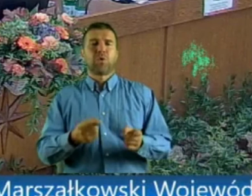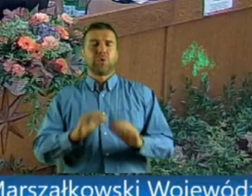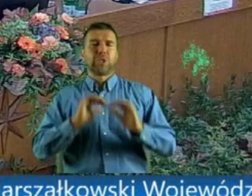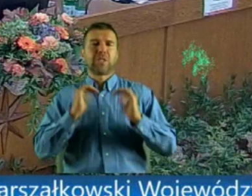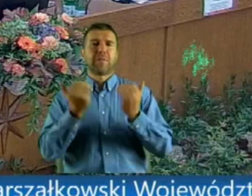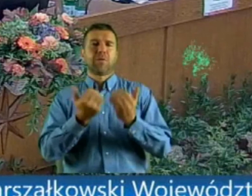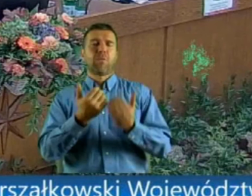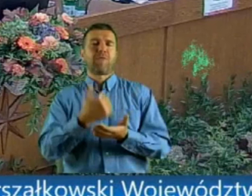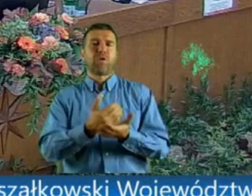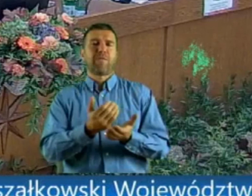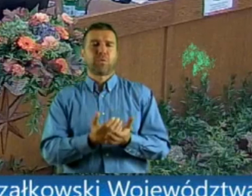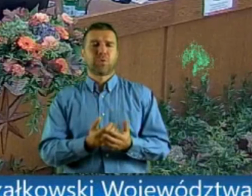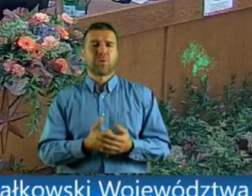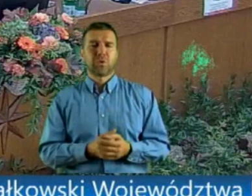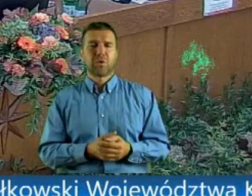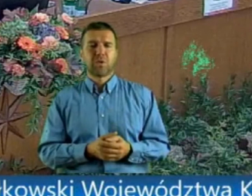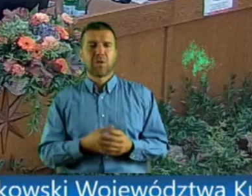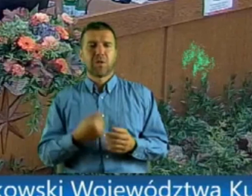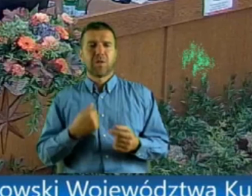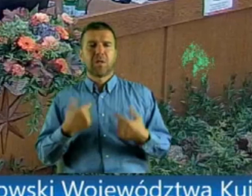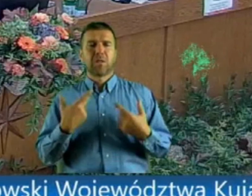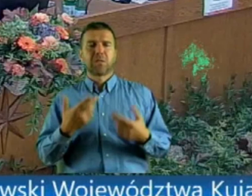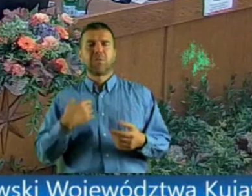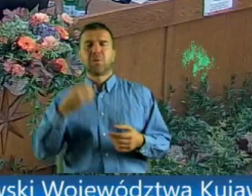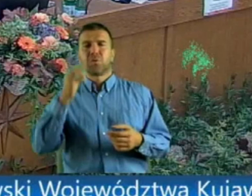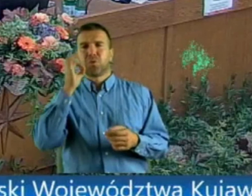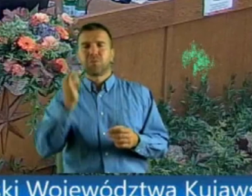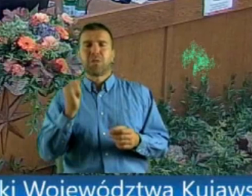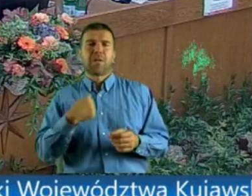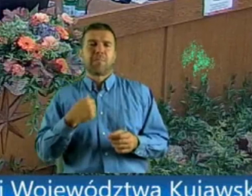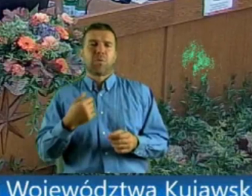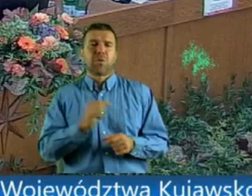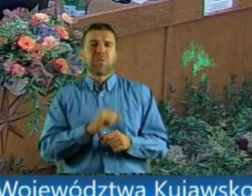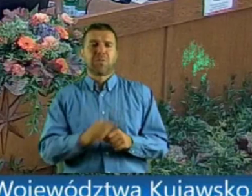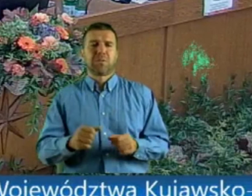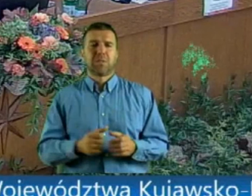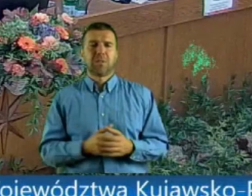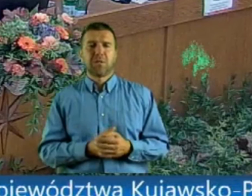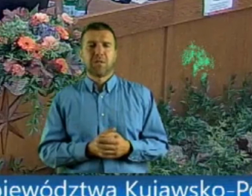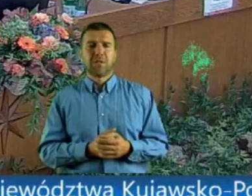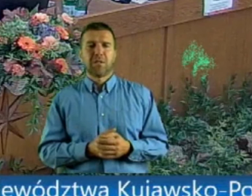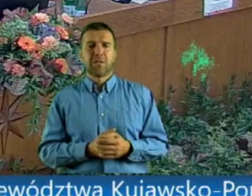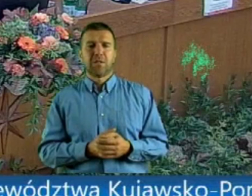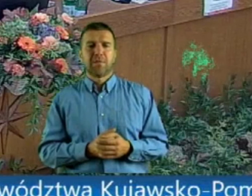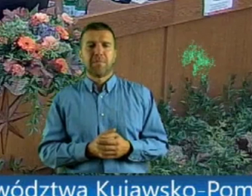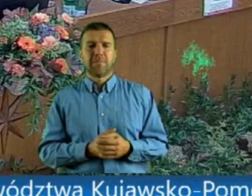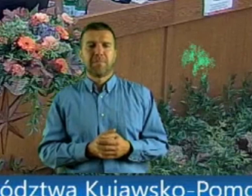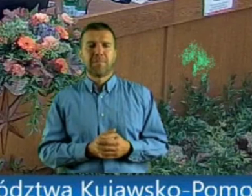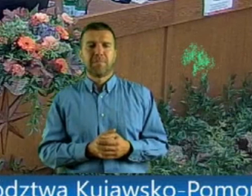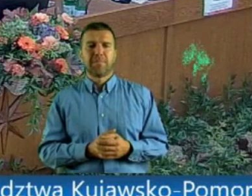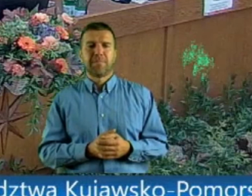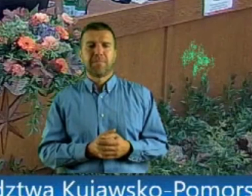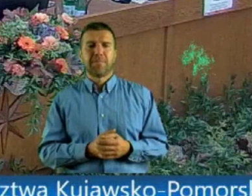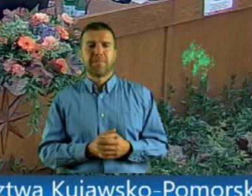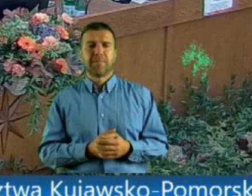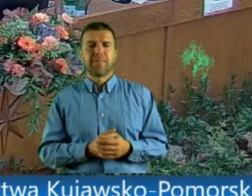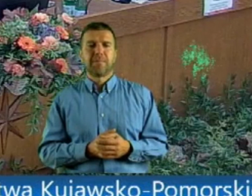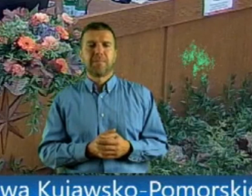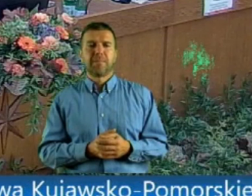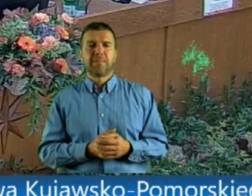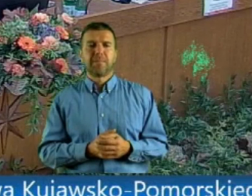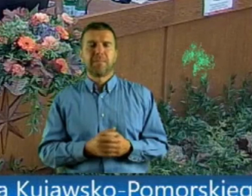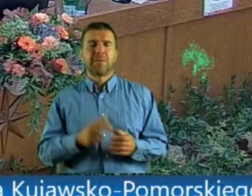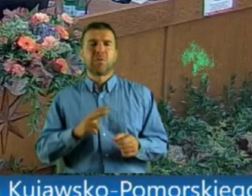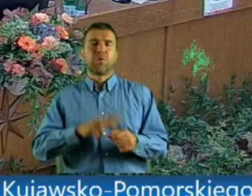sejmików wojewódzkich. Czyli chciałbym, żeby Państwo wiedzieli doskonale, jakie są moje intencje. Nie zamierzam Państwu odbierać tych kompetencji, które macie,